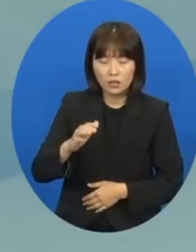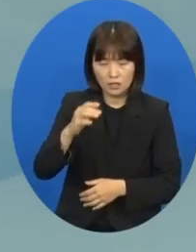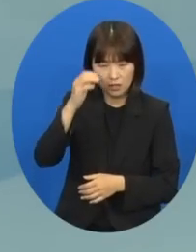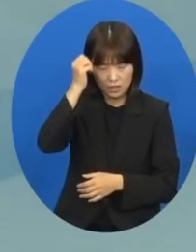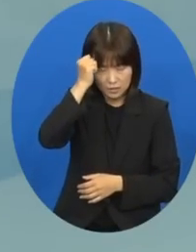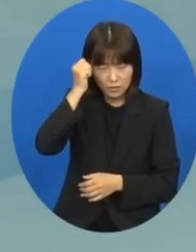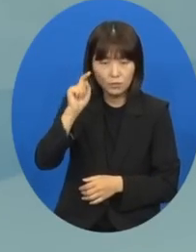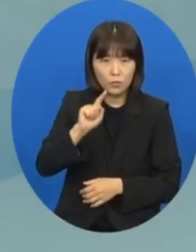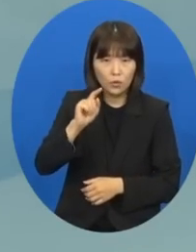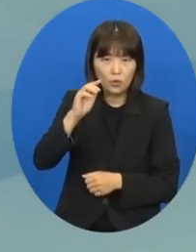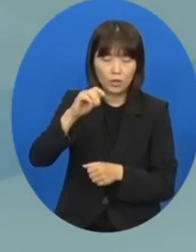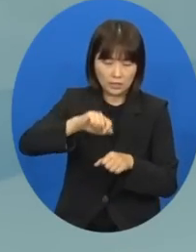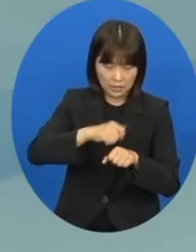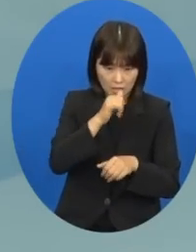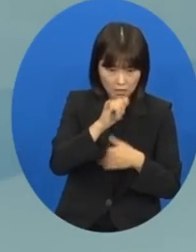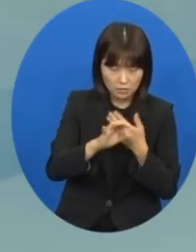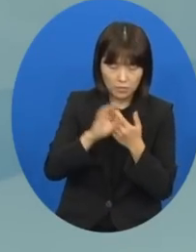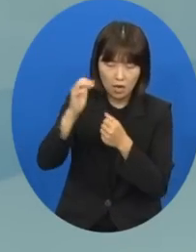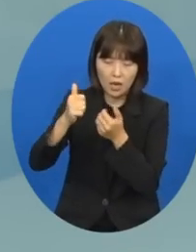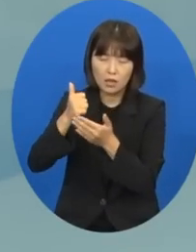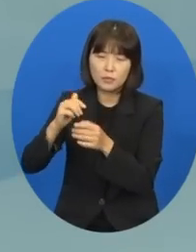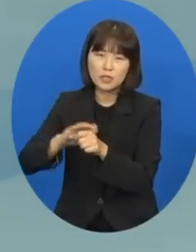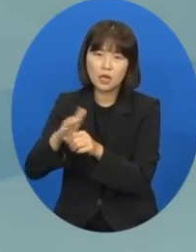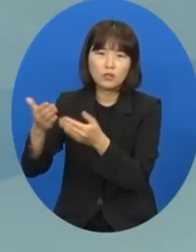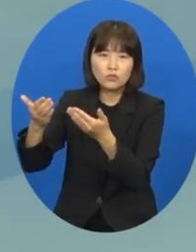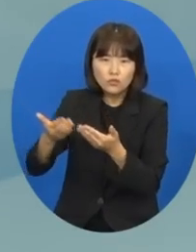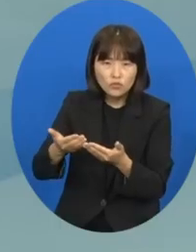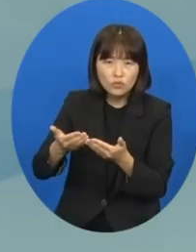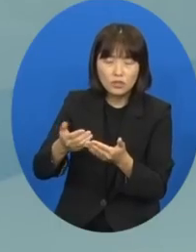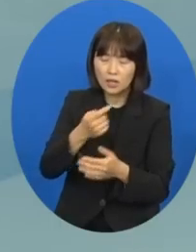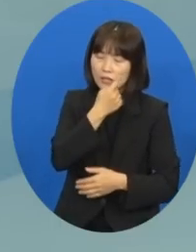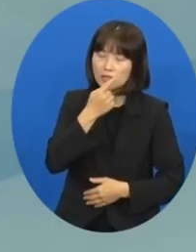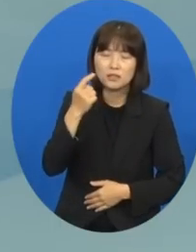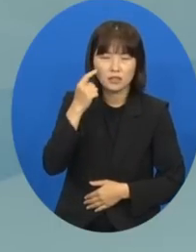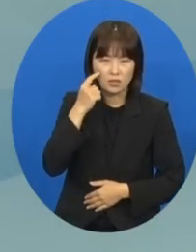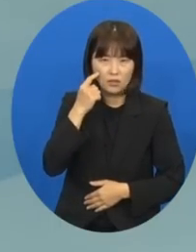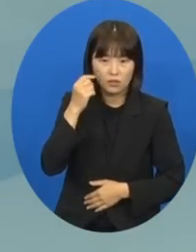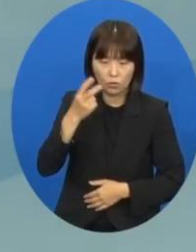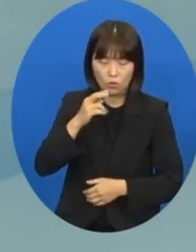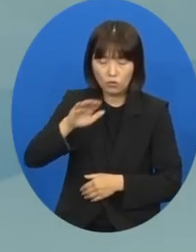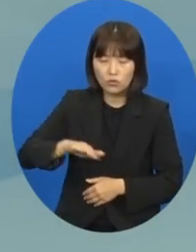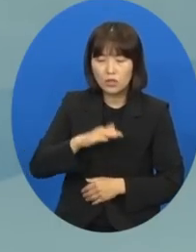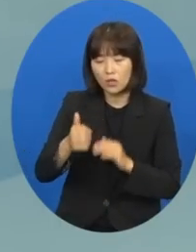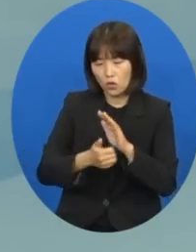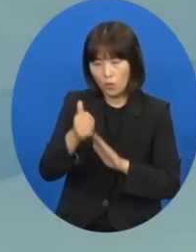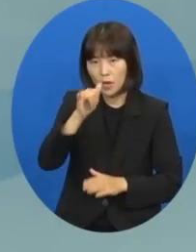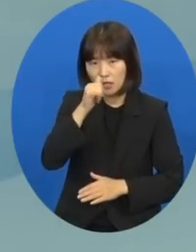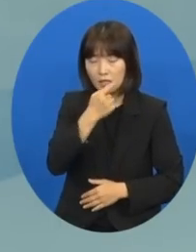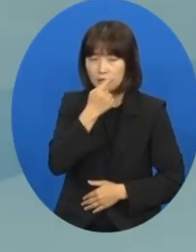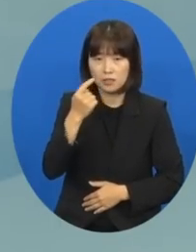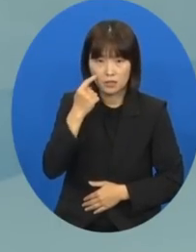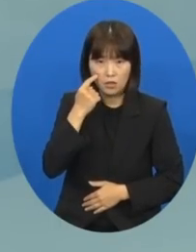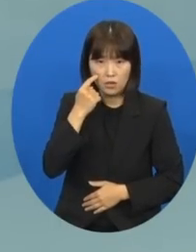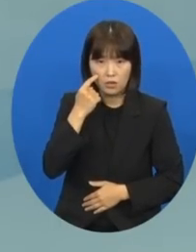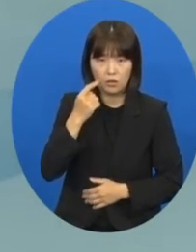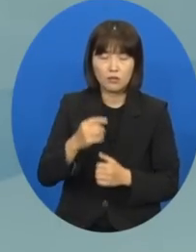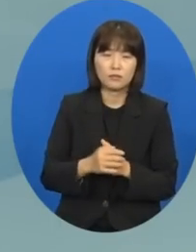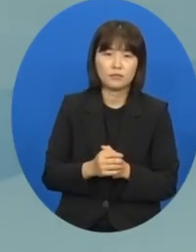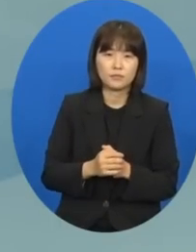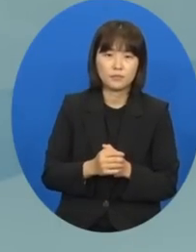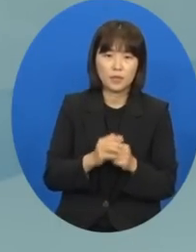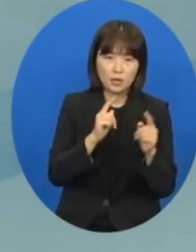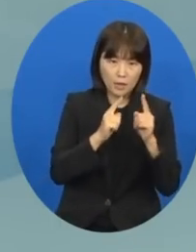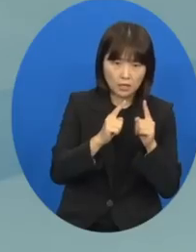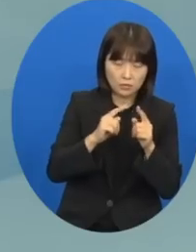하나님이 사랑하신다는 증거고요. 우리에게 소망이 있다는 또한 증거이기도 합니다. 그래서 말씀과 환경을 우리를